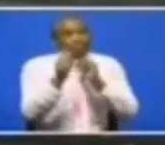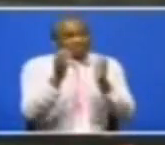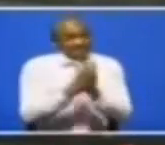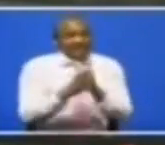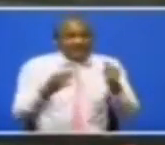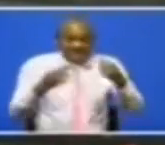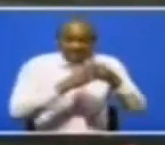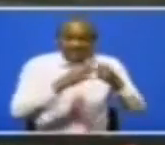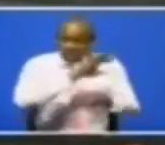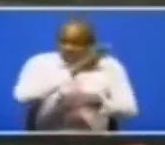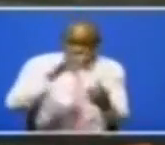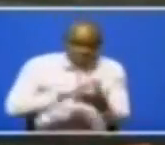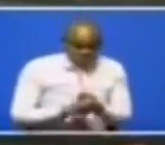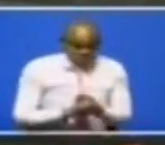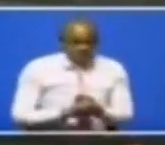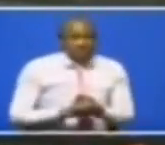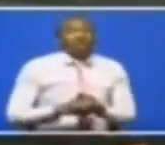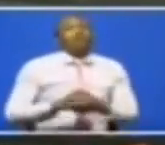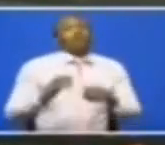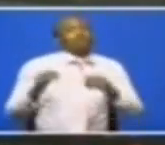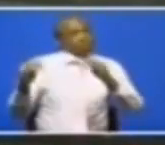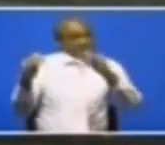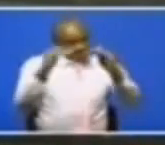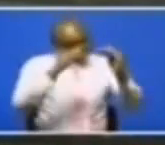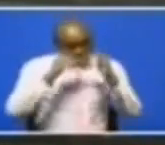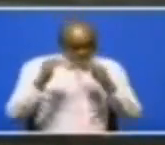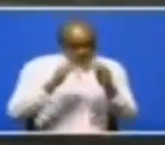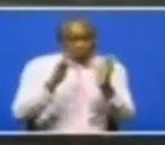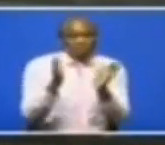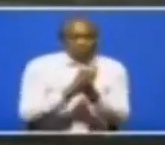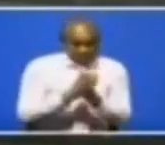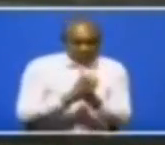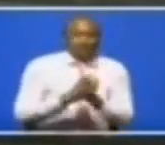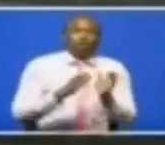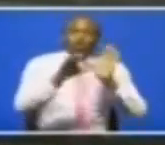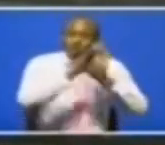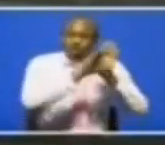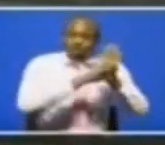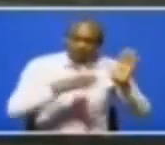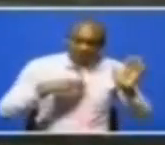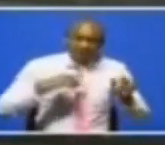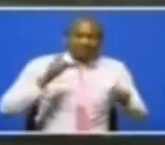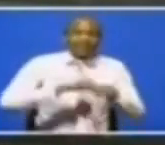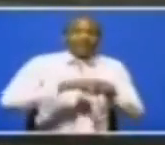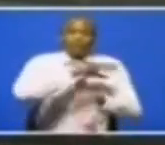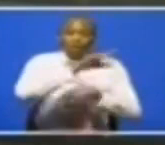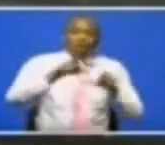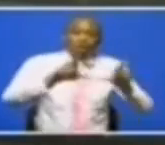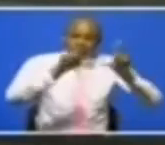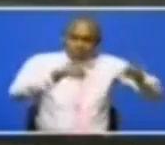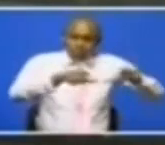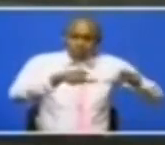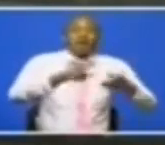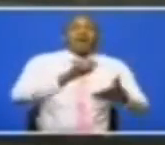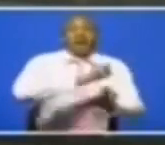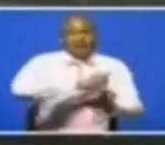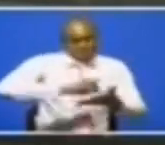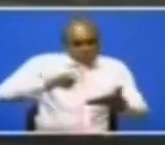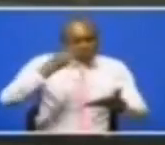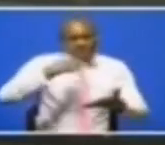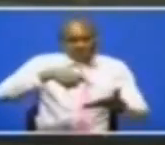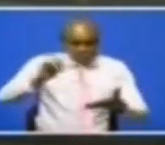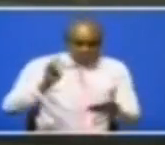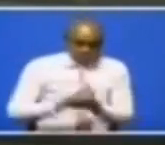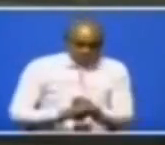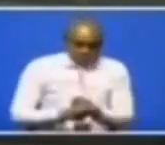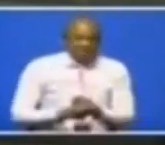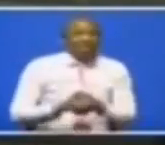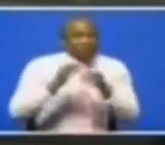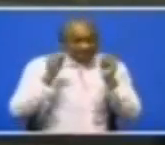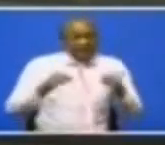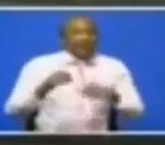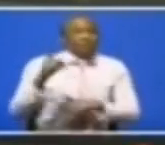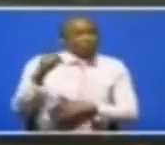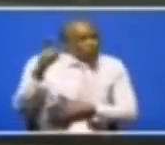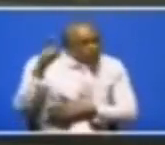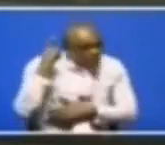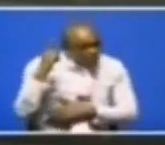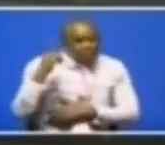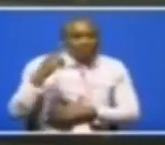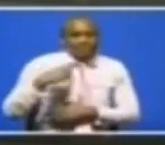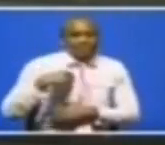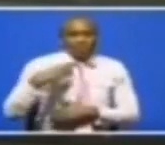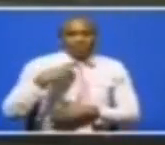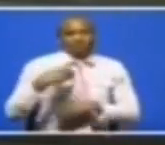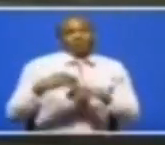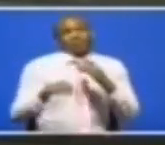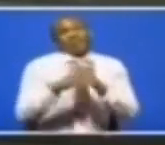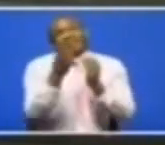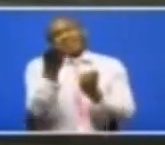nane waliwekwa sawa kulingana na katiba yetu. Kwa hiyo kuwe kuna sheria kwamba tunajaribu kugeza